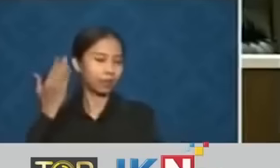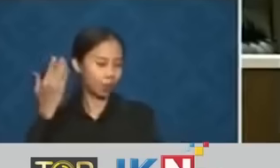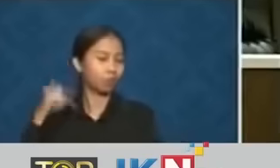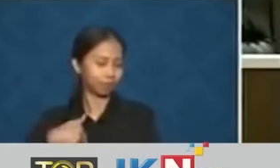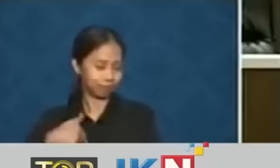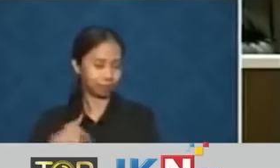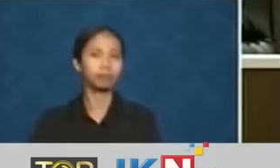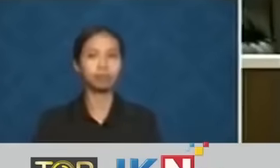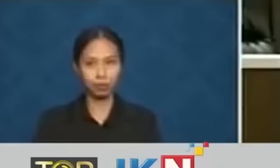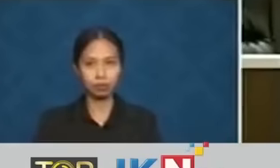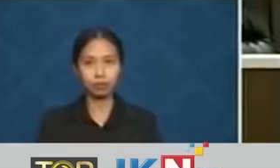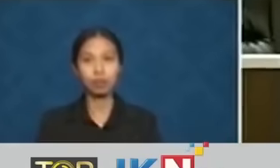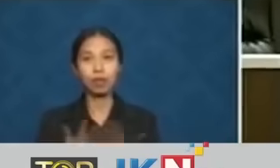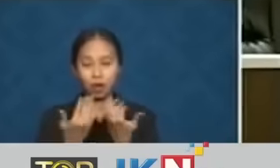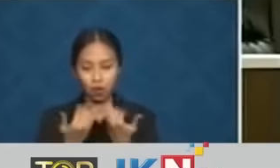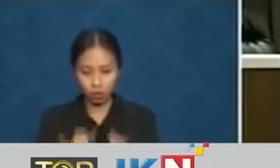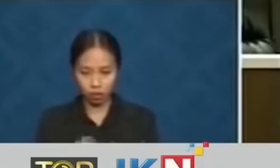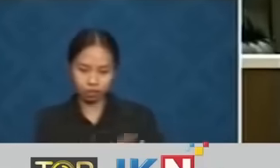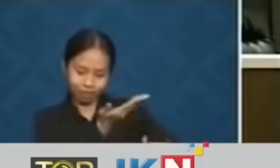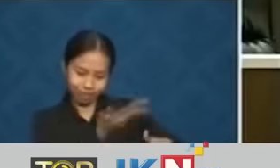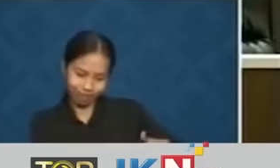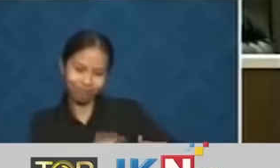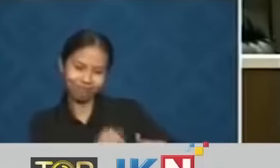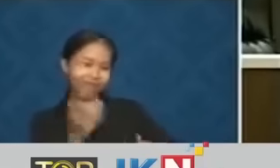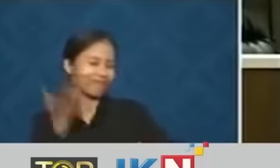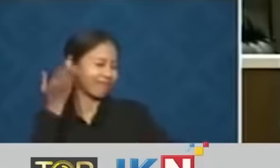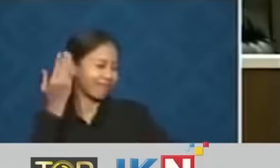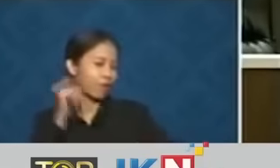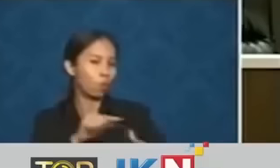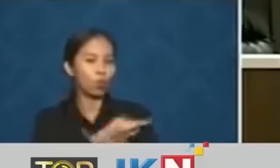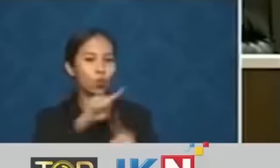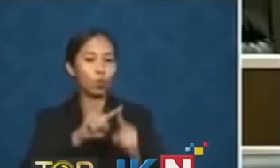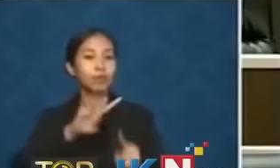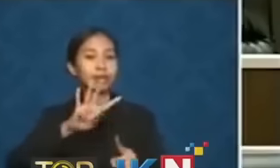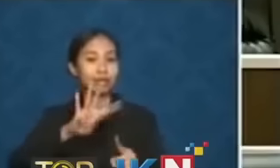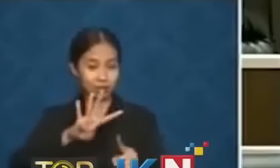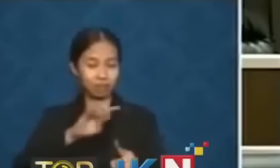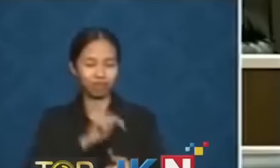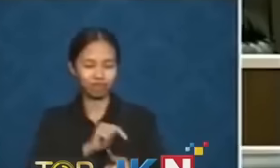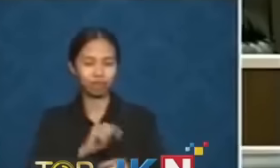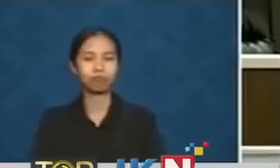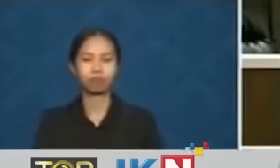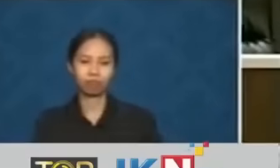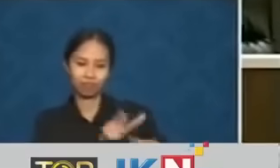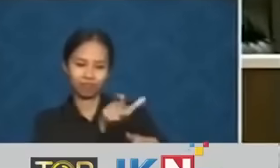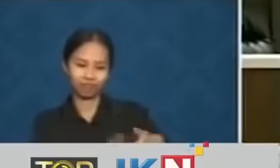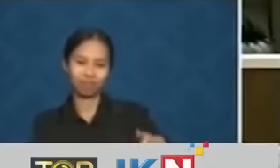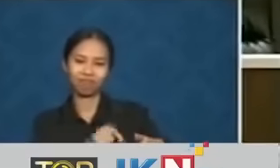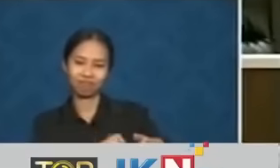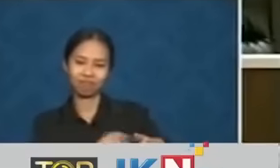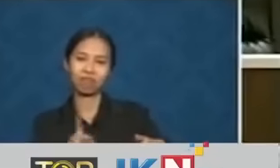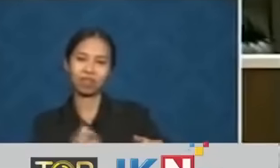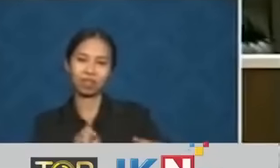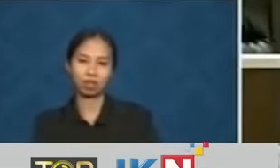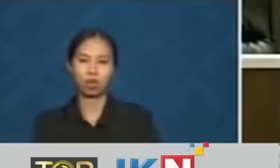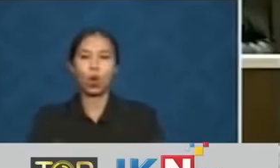ราะฉะนั้นการกระทำของน้องคนหนึ่งเมื่อวันที่4ท่านรู้ไหมครับเป็นชัยชนะของกลุ่มคิ